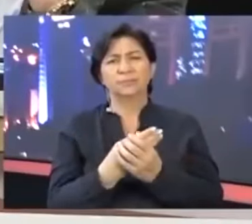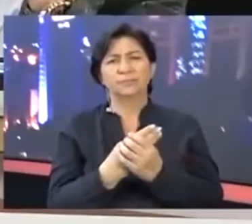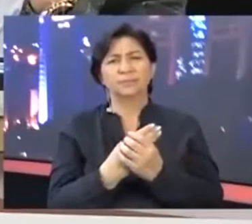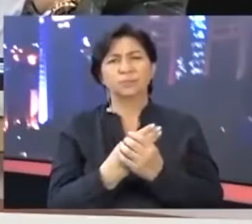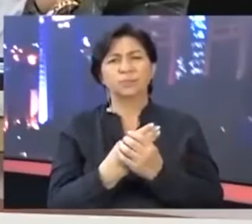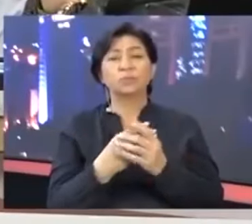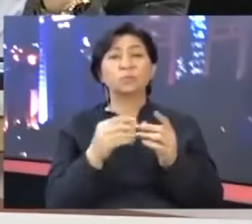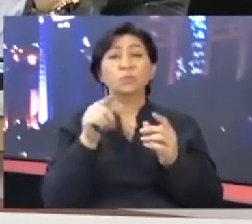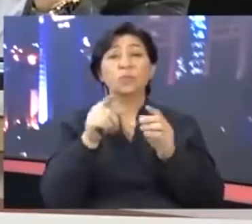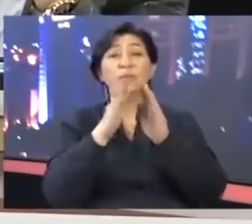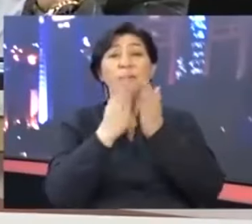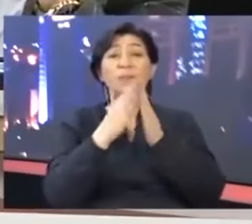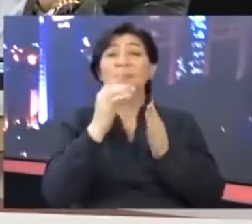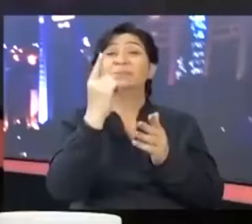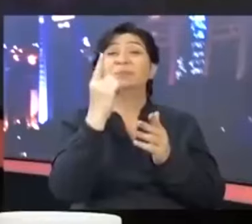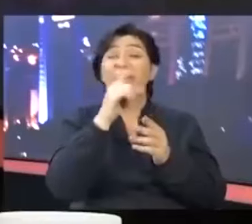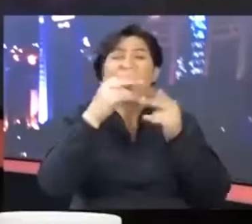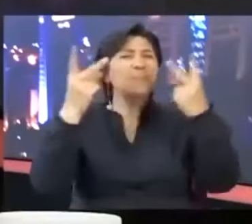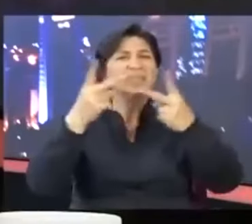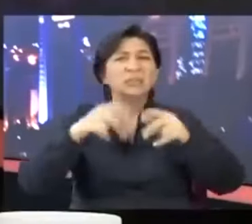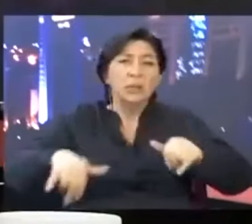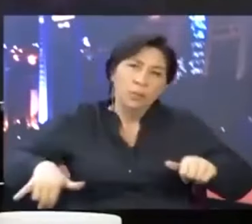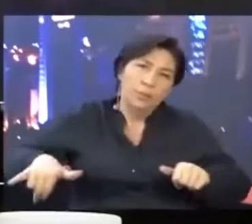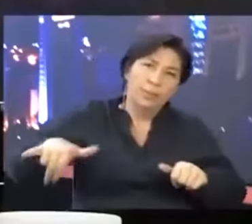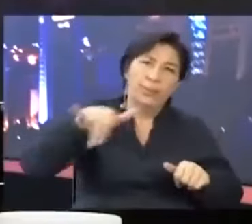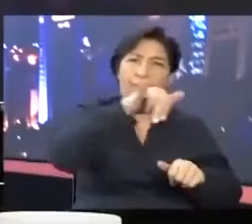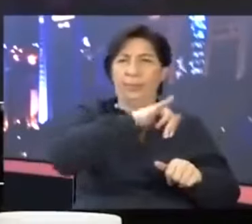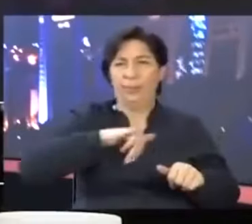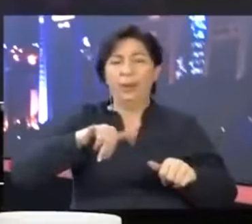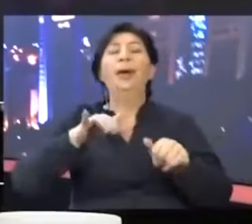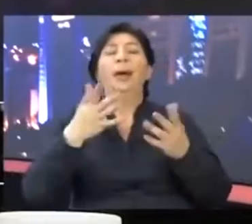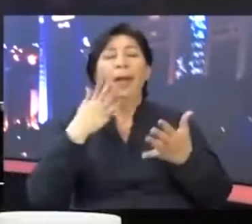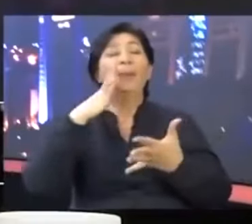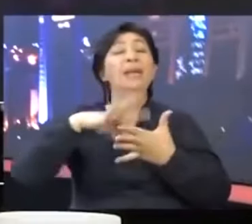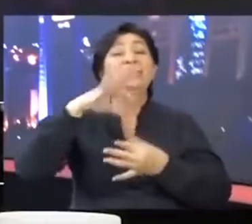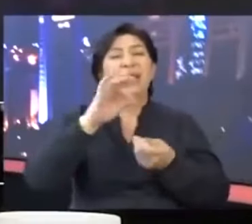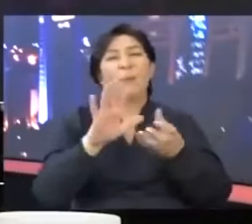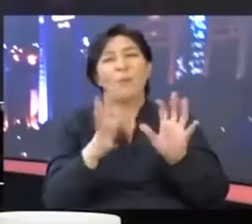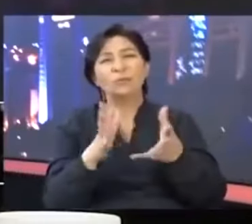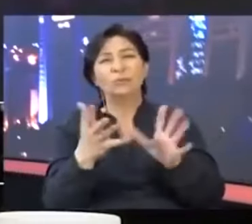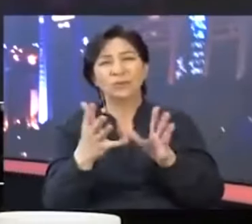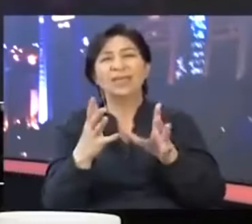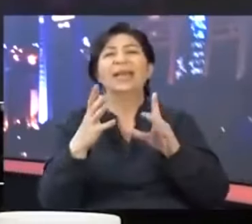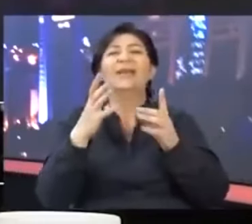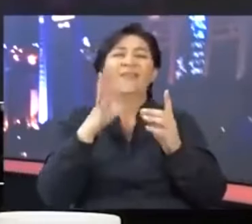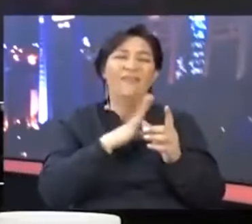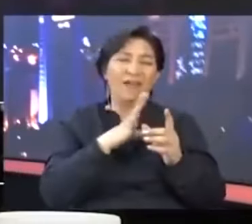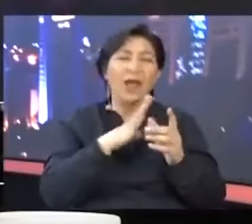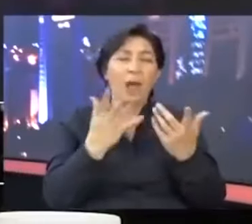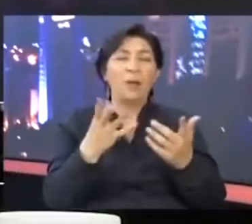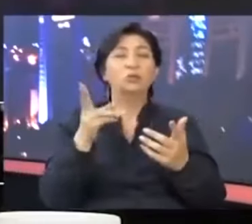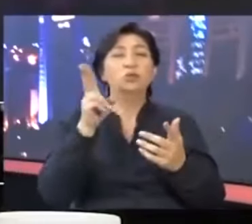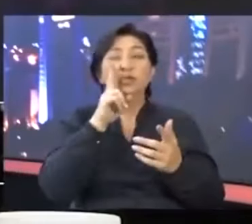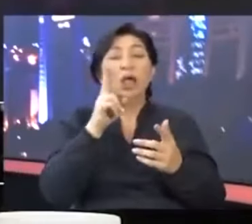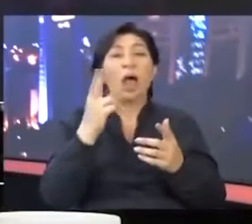O bir kitapların hepsinin Aslında mesajı aynıdır Tabii ki insani bozulmalar dinler Eee etkilene de Sonuçta dediğim gibi